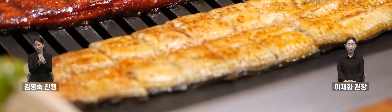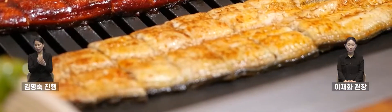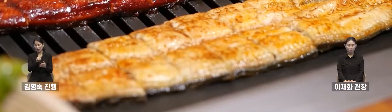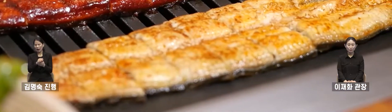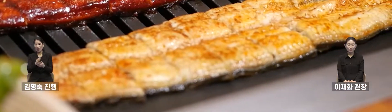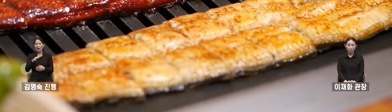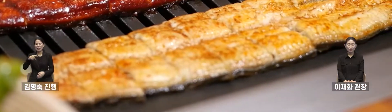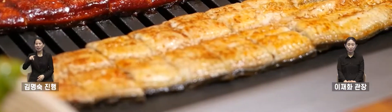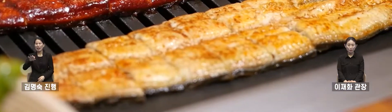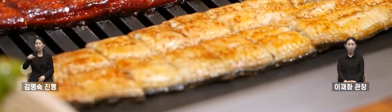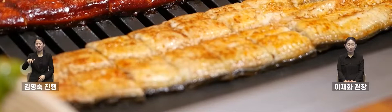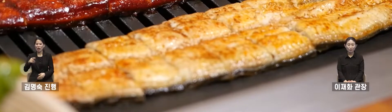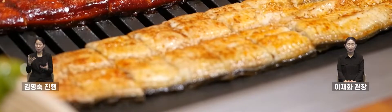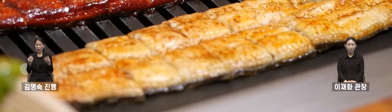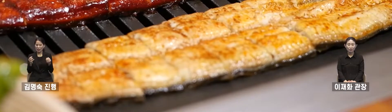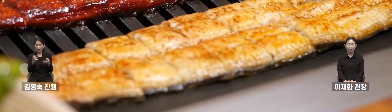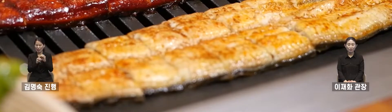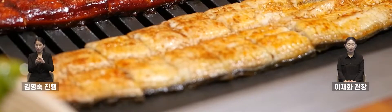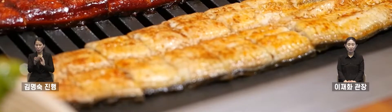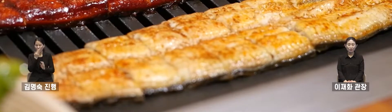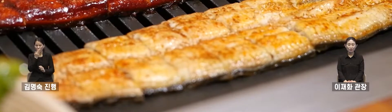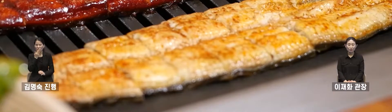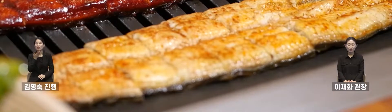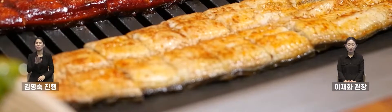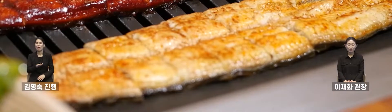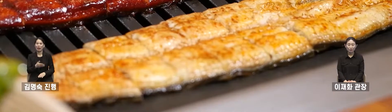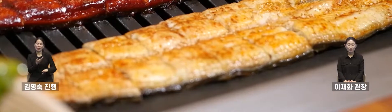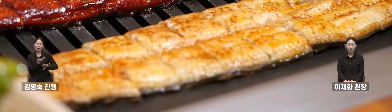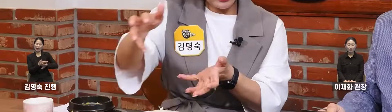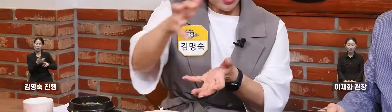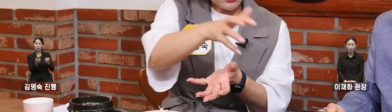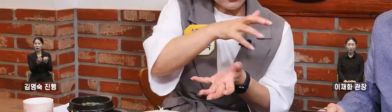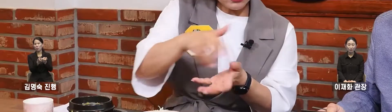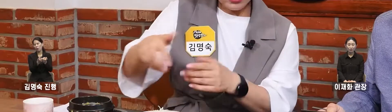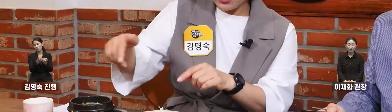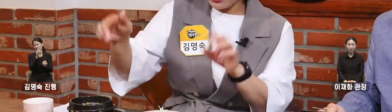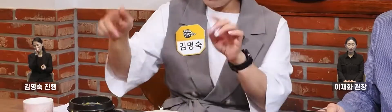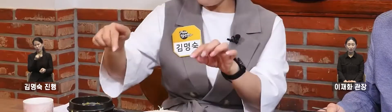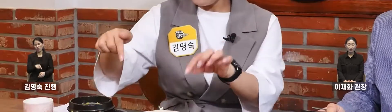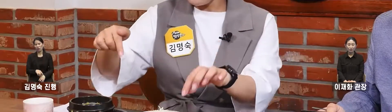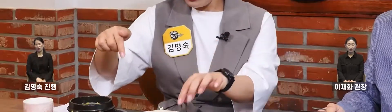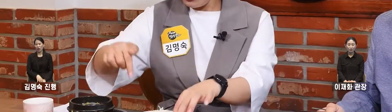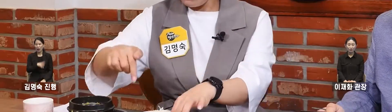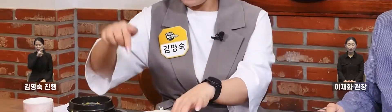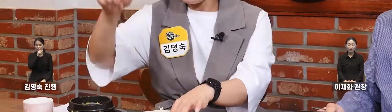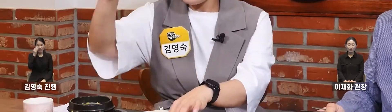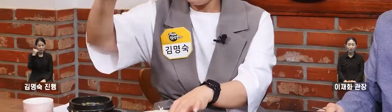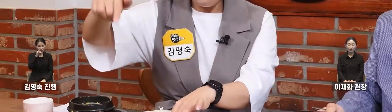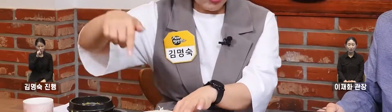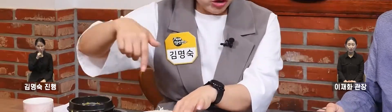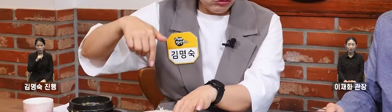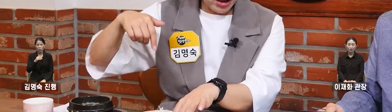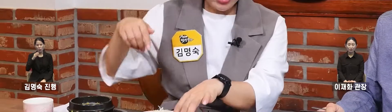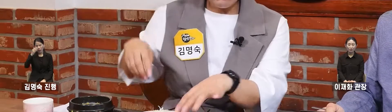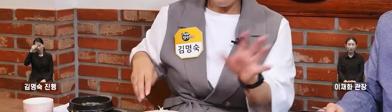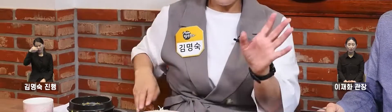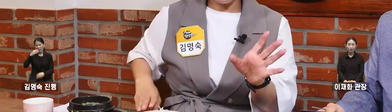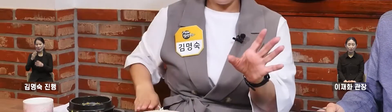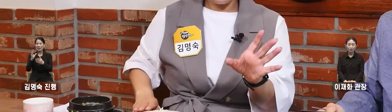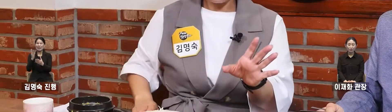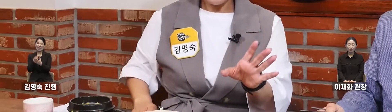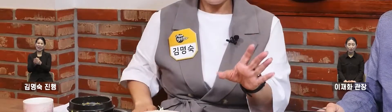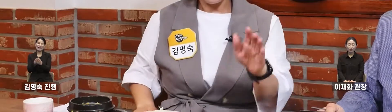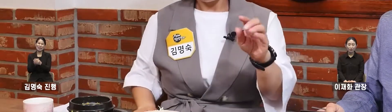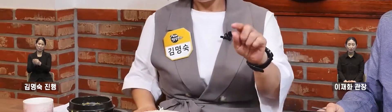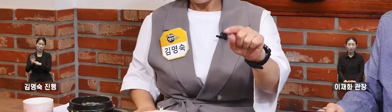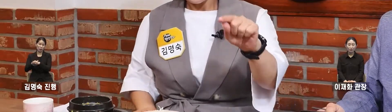깻잎이나 상추에다 이렇게 많이 싸 먹거든요. 근데 여기 또 뭐 다른 것들을 이렇게 주셨어요. 파김치도 주시고 깻잎도